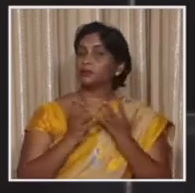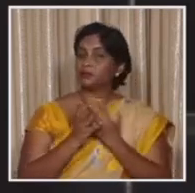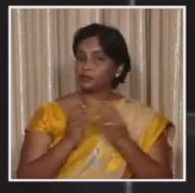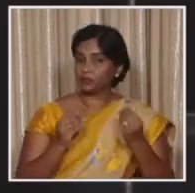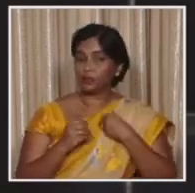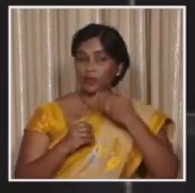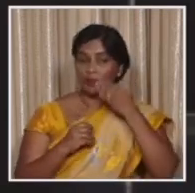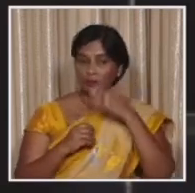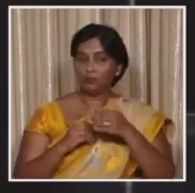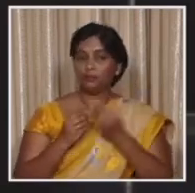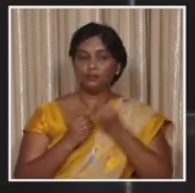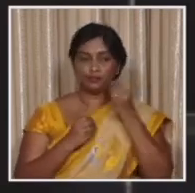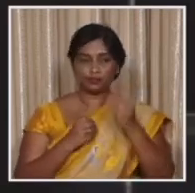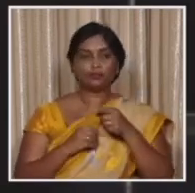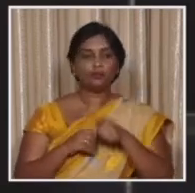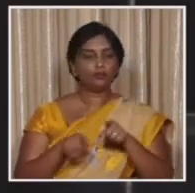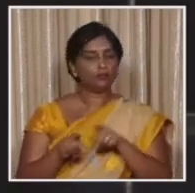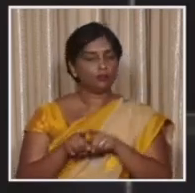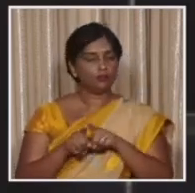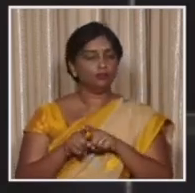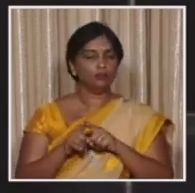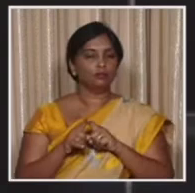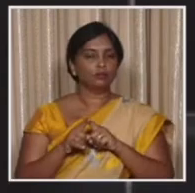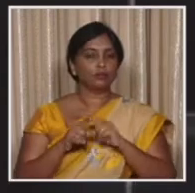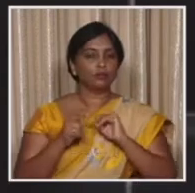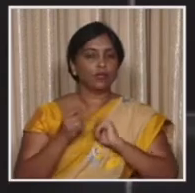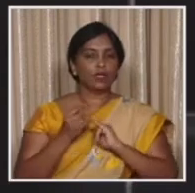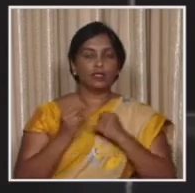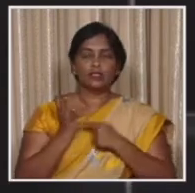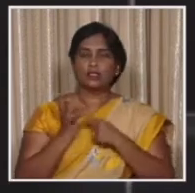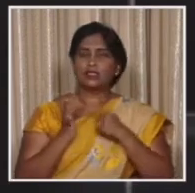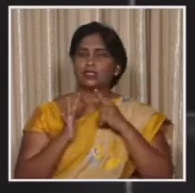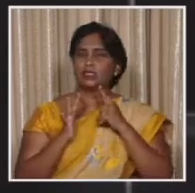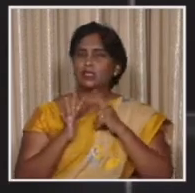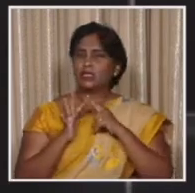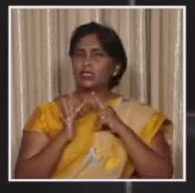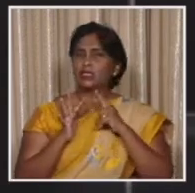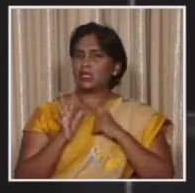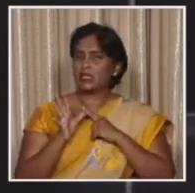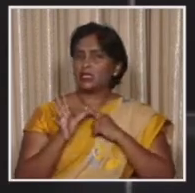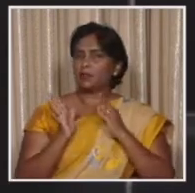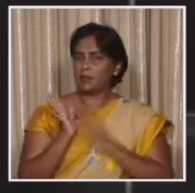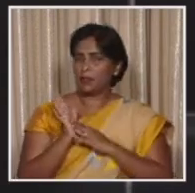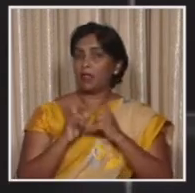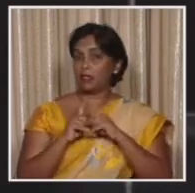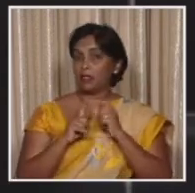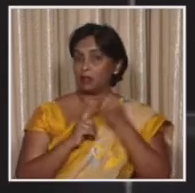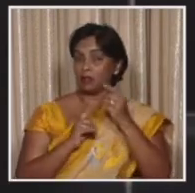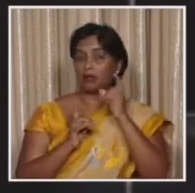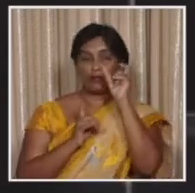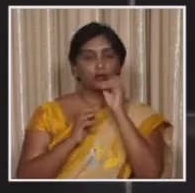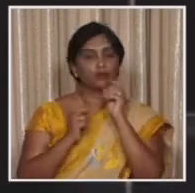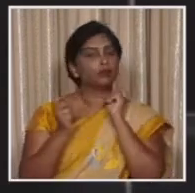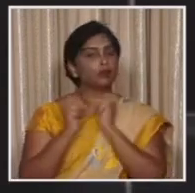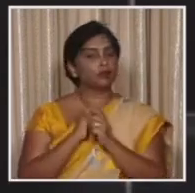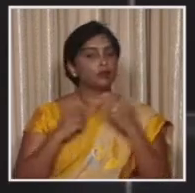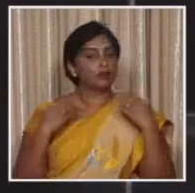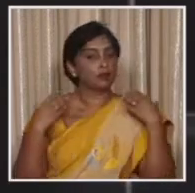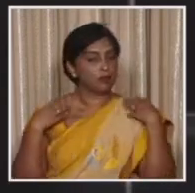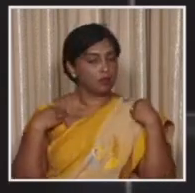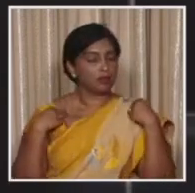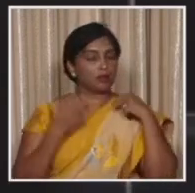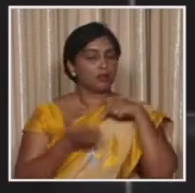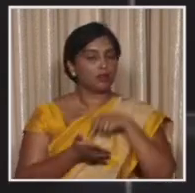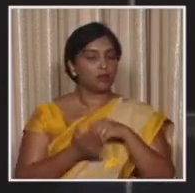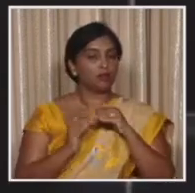කිරීමේ හැකියාවන් ලබා දෙන සහ ස්ටීම් අධ්‍යාපනය ලබා දෙන ලෙසින් අපේ අධ්‍යාපනික විෂයමාලා වෙනස් කිරීම සහ එම පහසුකම්